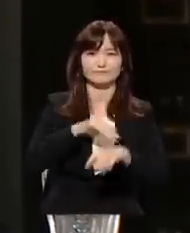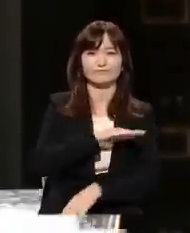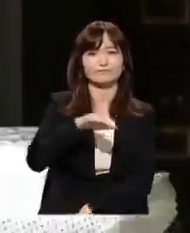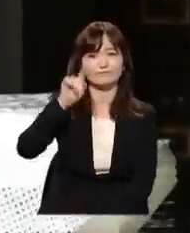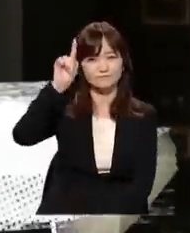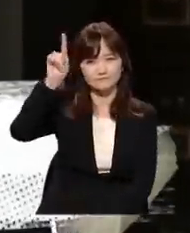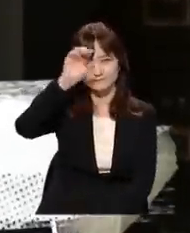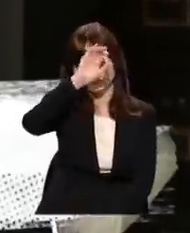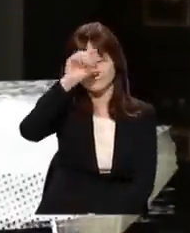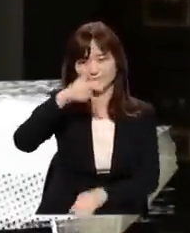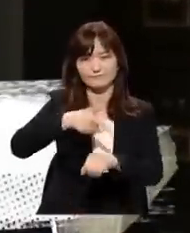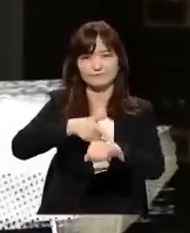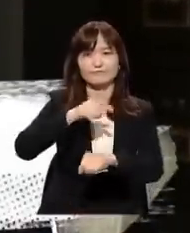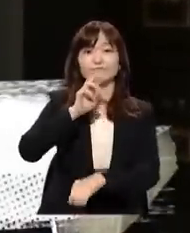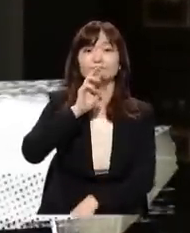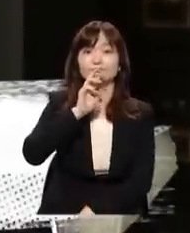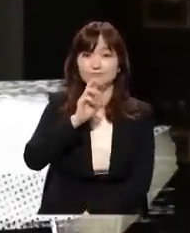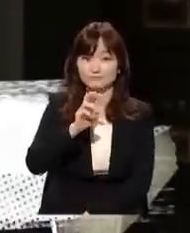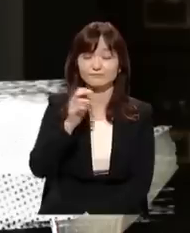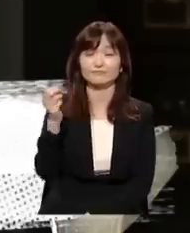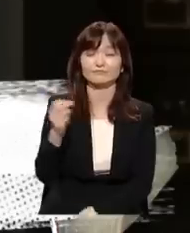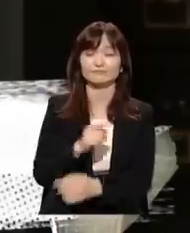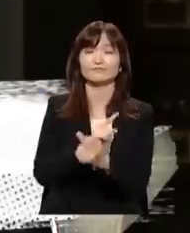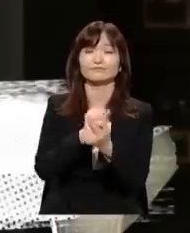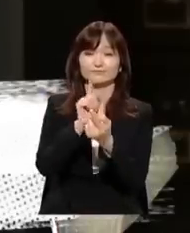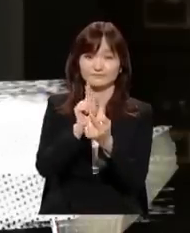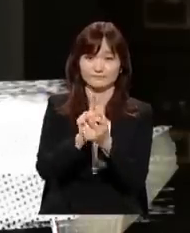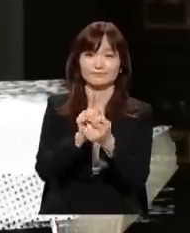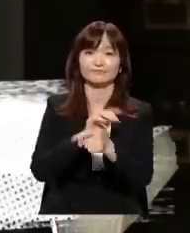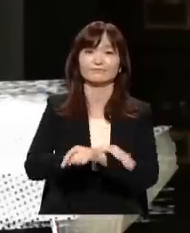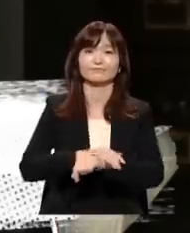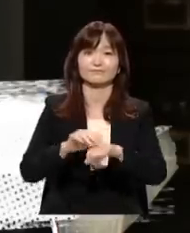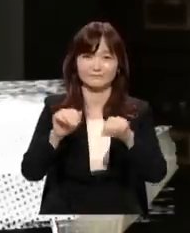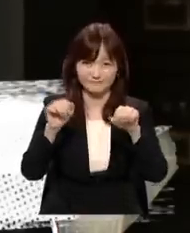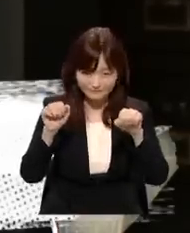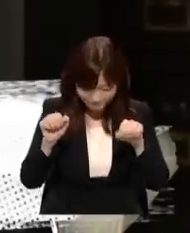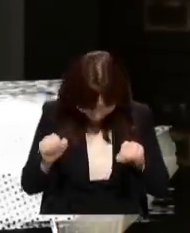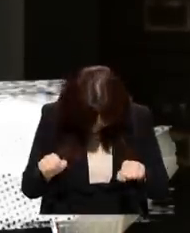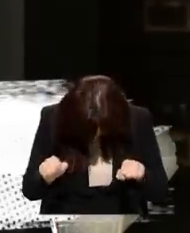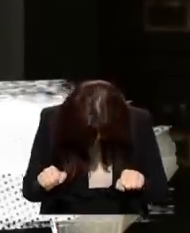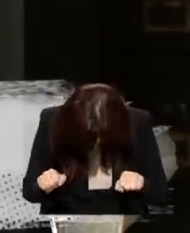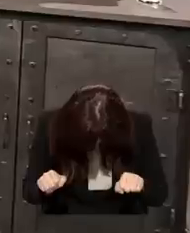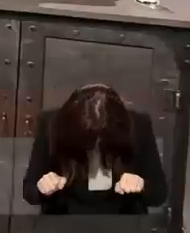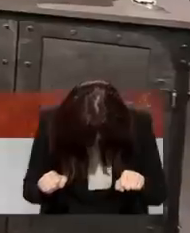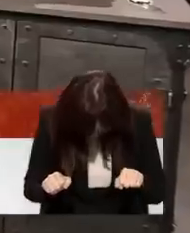저희는 내일도 별이 6개 반 3반 6반 저녁 6시 반 다시 옵니다. 안녕히 계십시오.